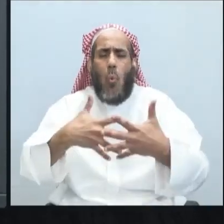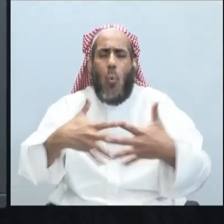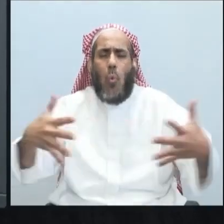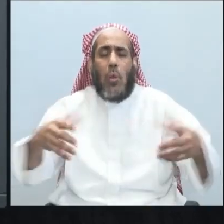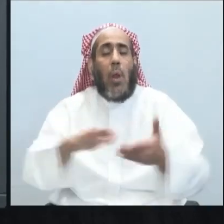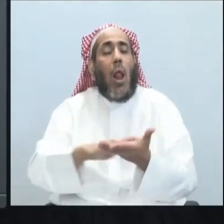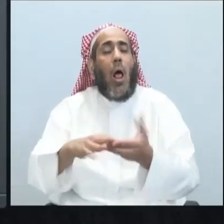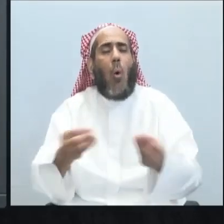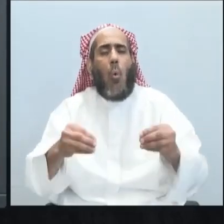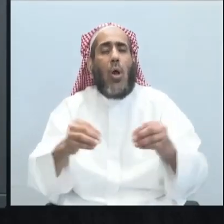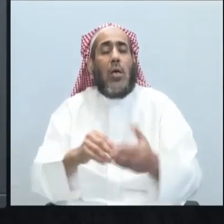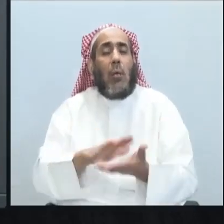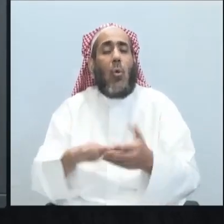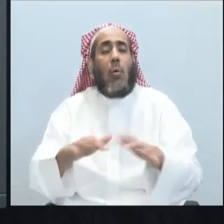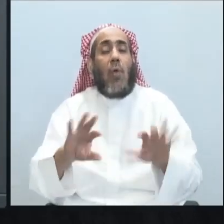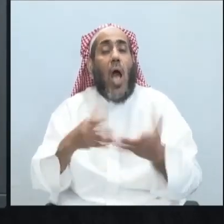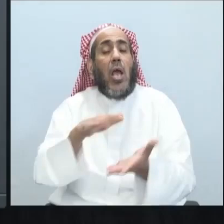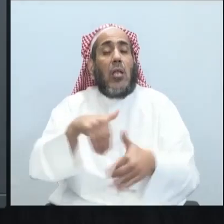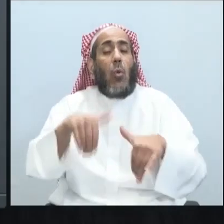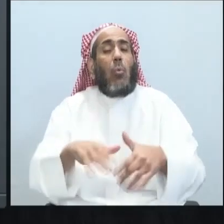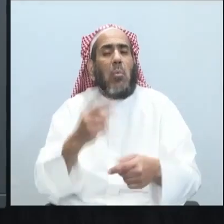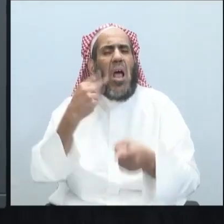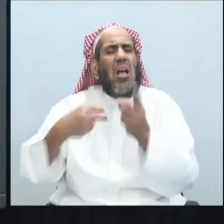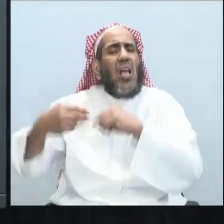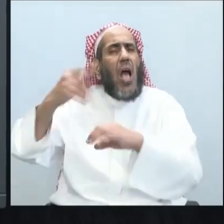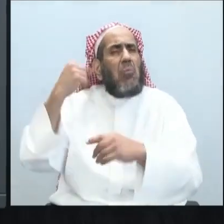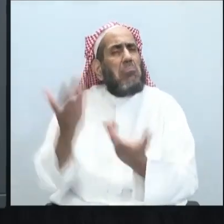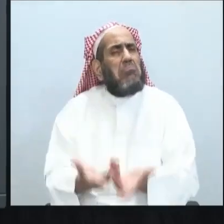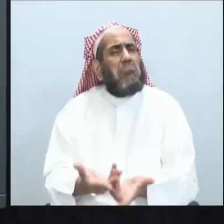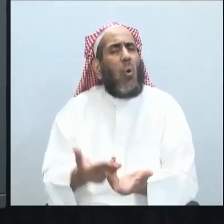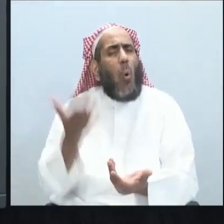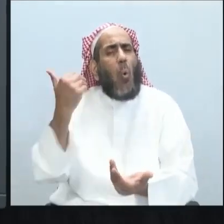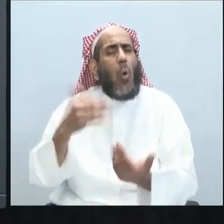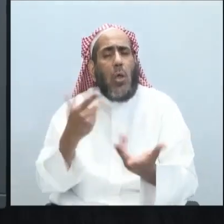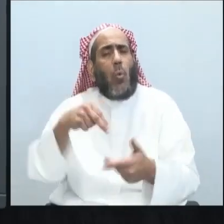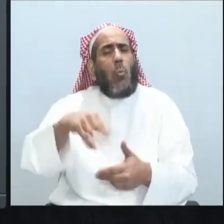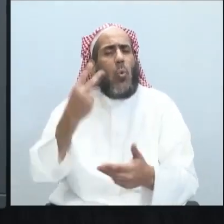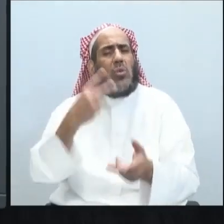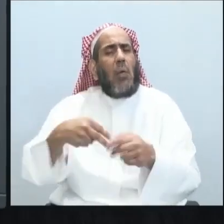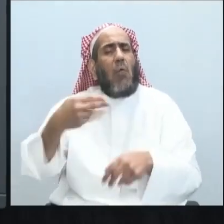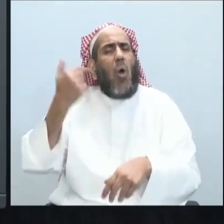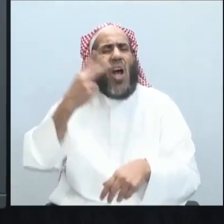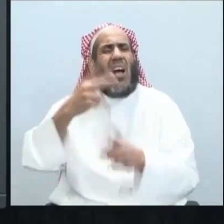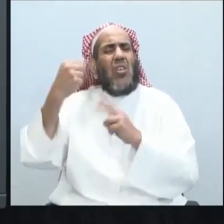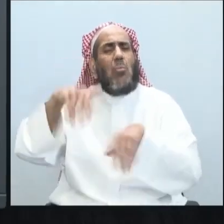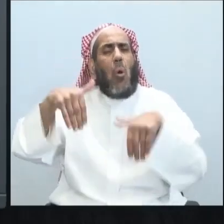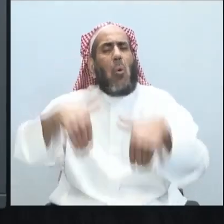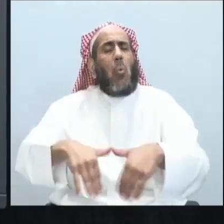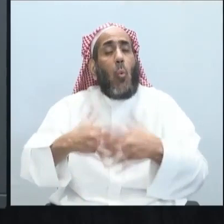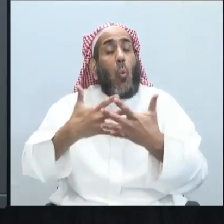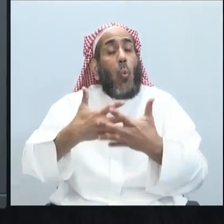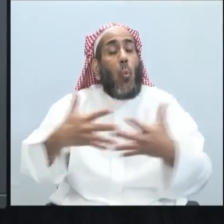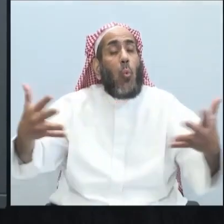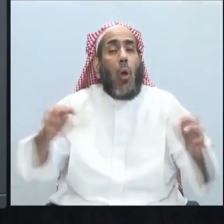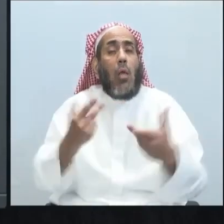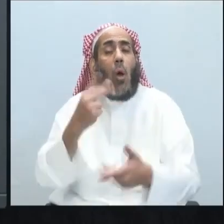تملا الارض تملا الرحب فاين القبور من عهدي عادي هو يتذكر وذكر يقول اين القبور السابقه هذه قبورنا كثيره جدا